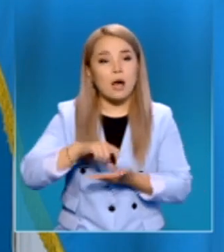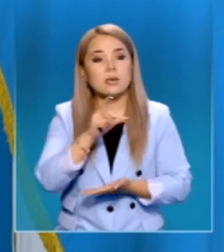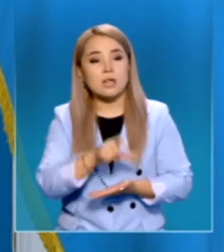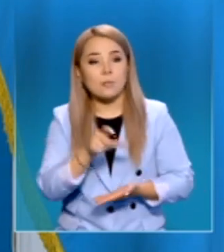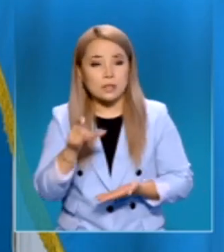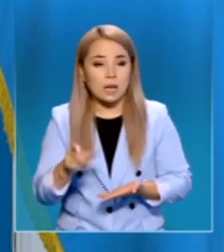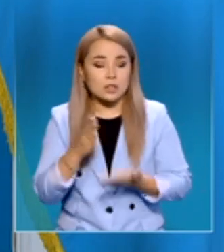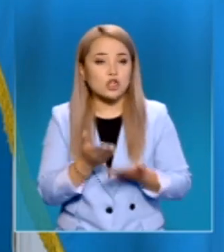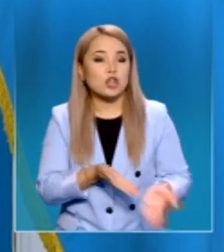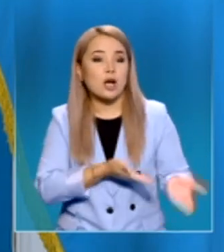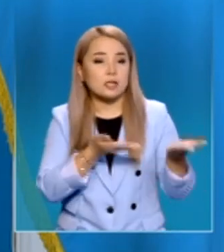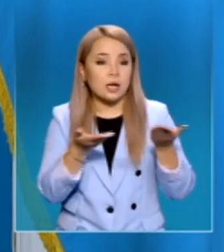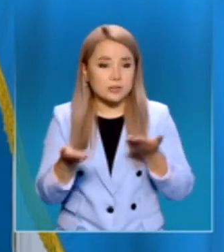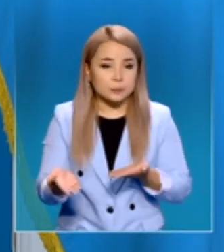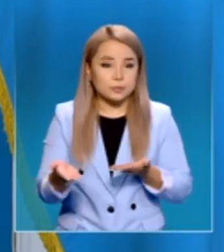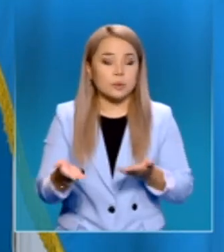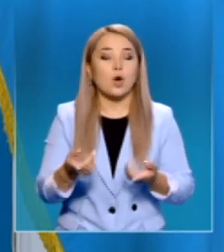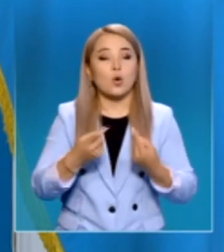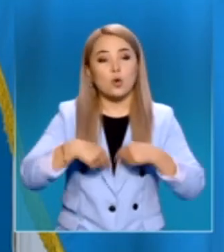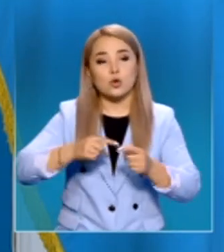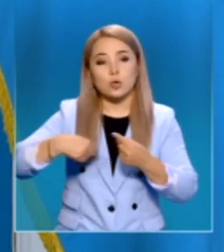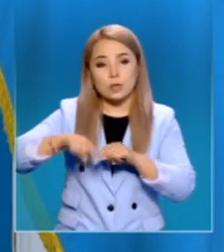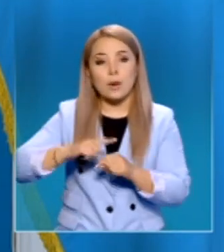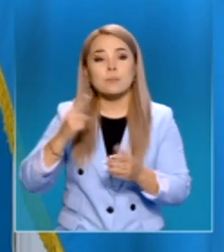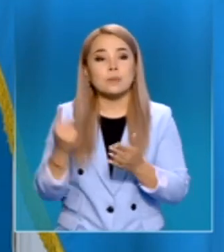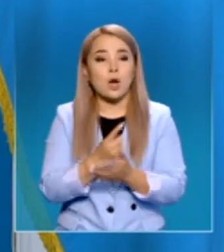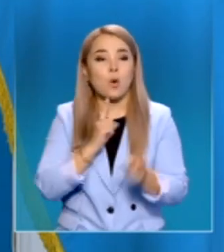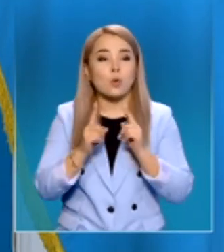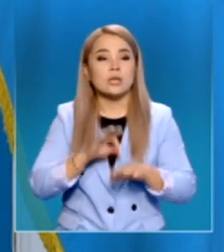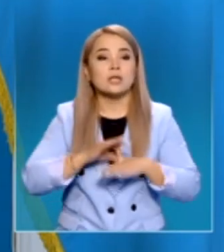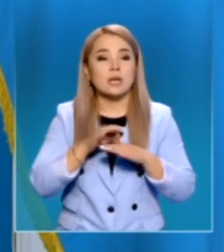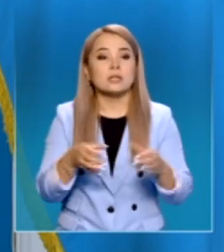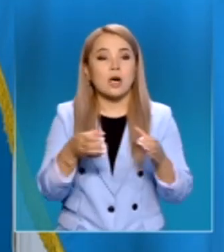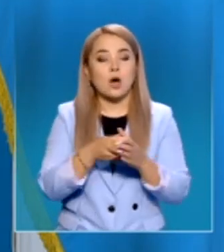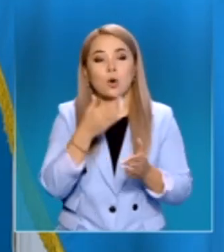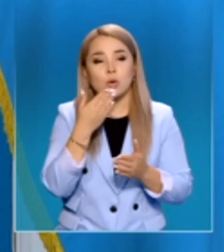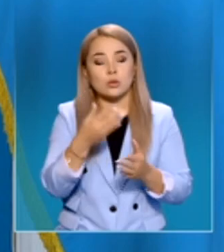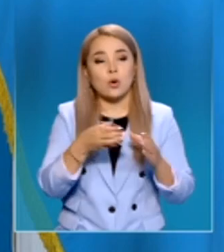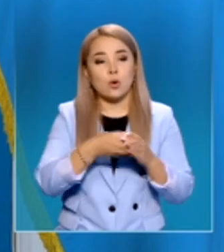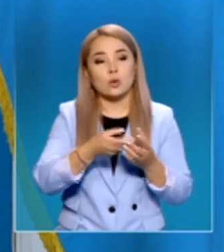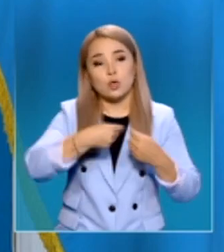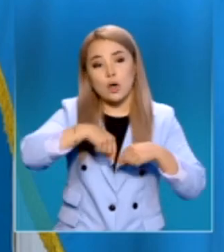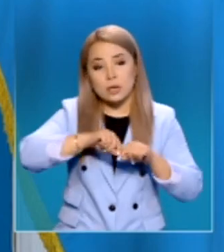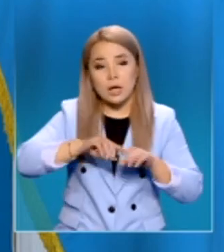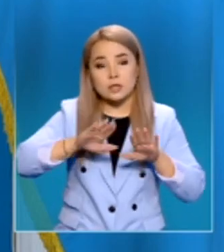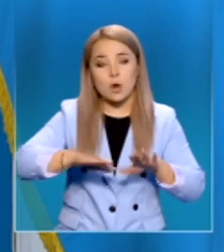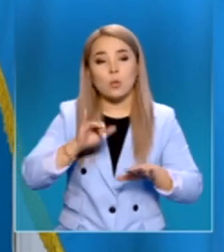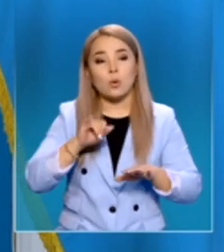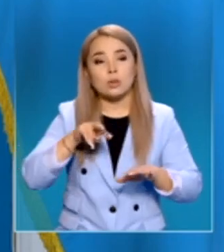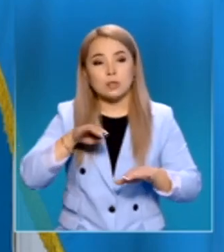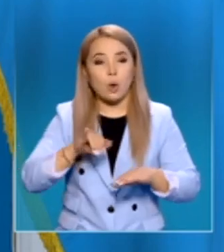азаматтар шақырылады. Құрылтайдың алғашқы отырысы ұлт ұясы Ұлытауда өткізіледі.